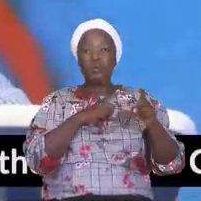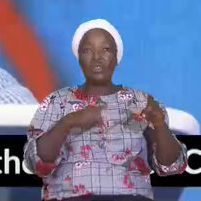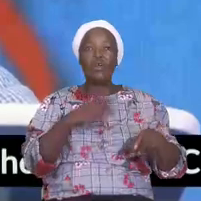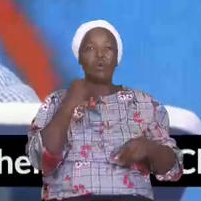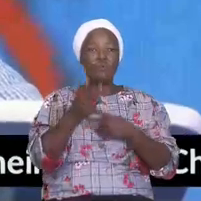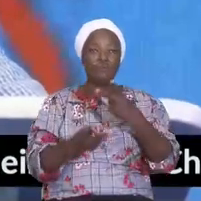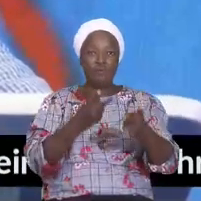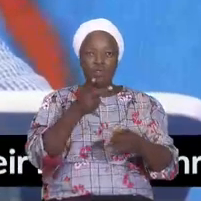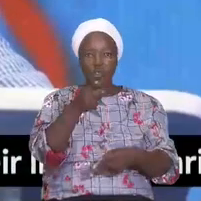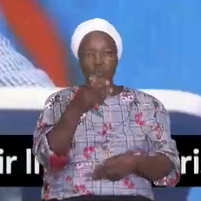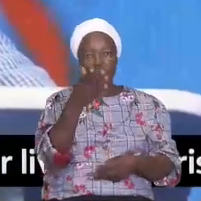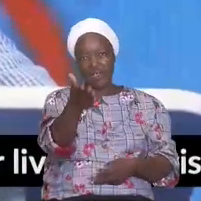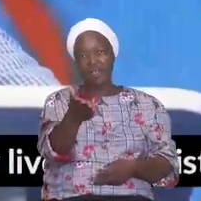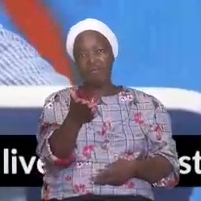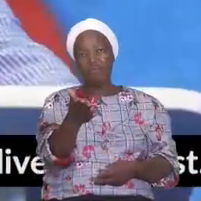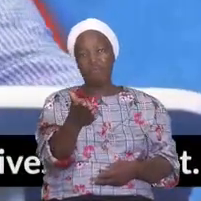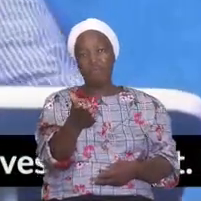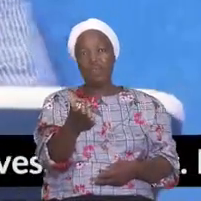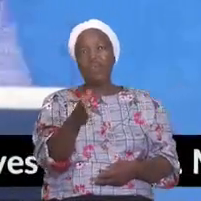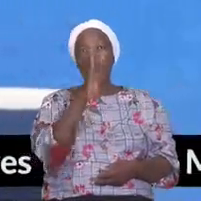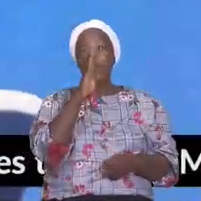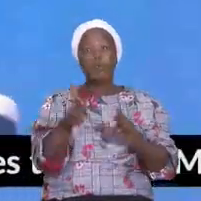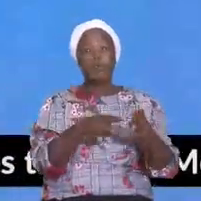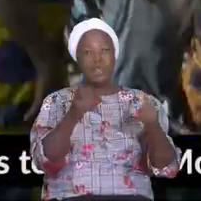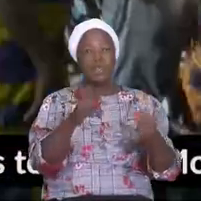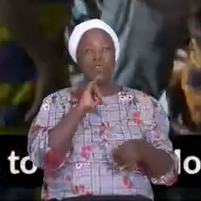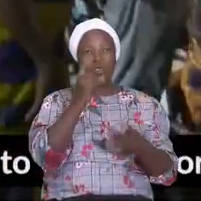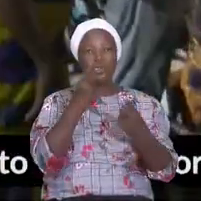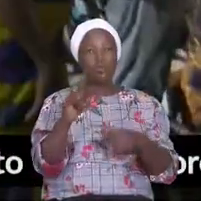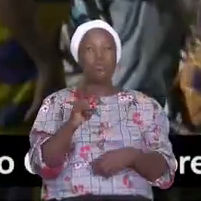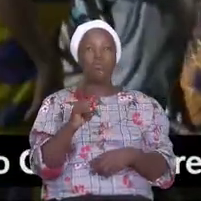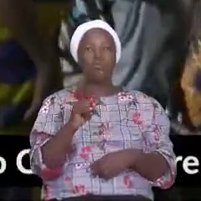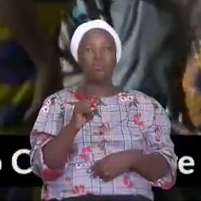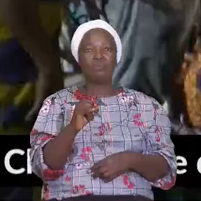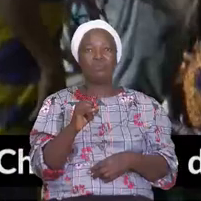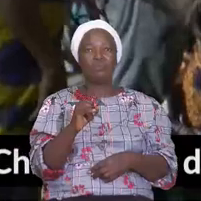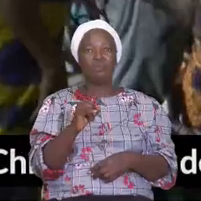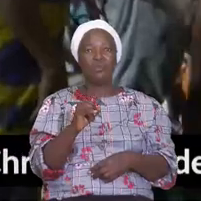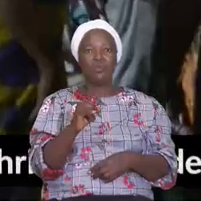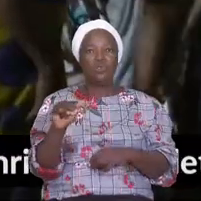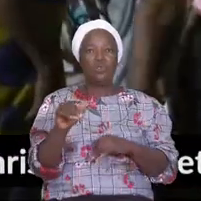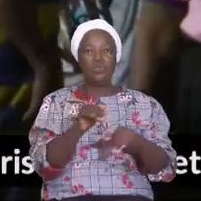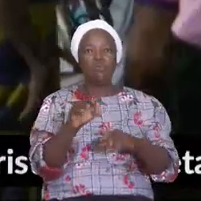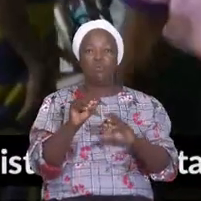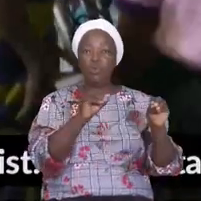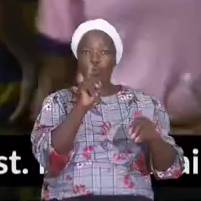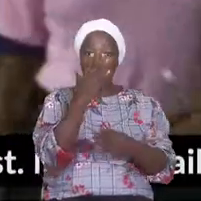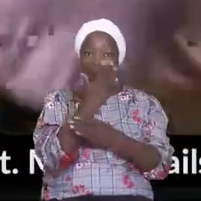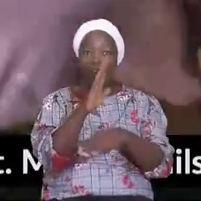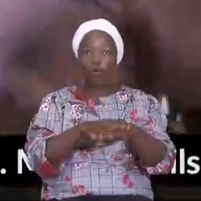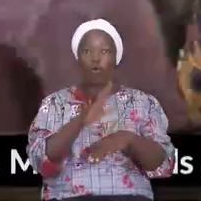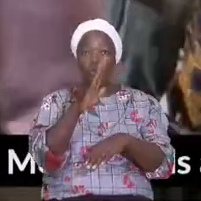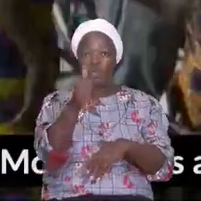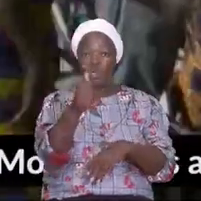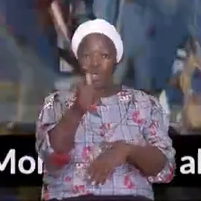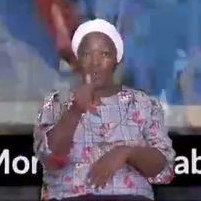les os brisés seront reliés, la puissance du Seigneur va te visiter là-bas. Prépare-toi maintenant, ça vient.